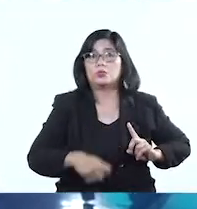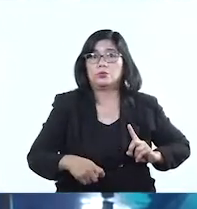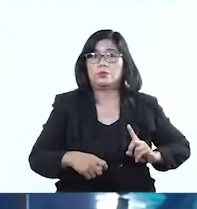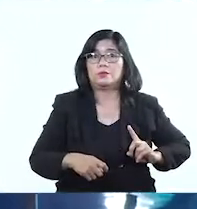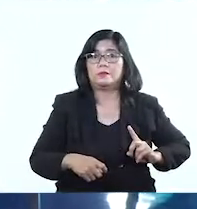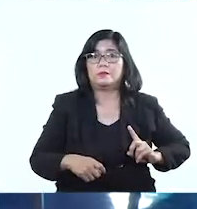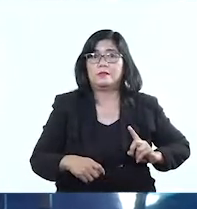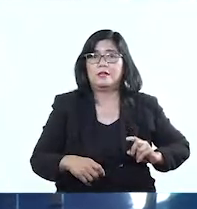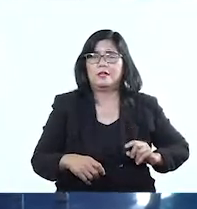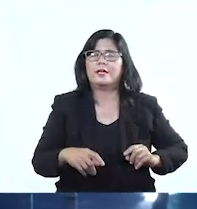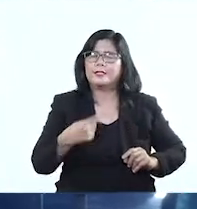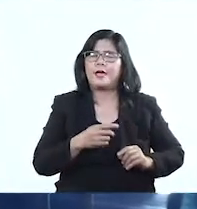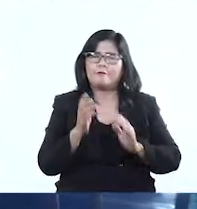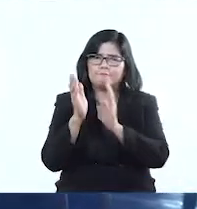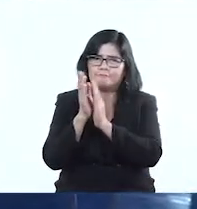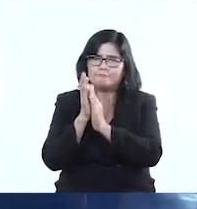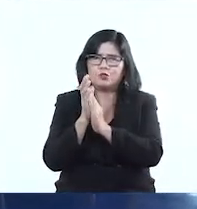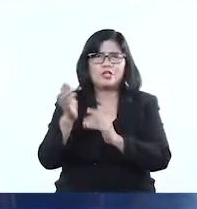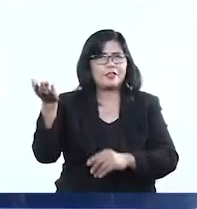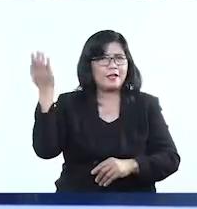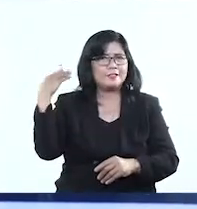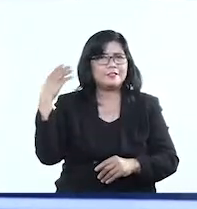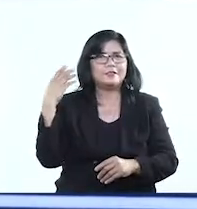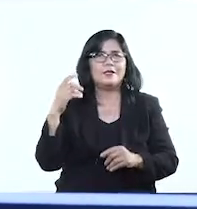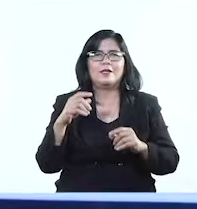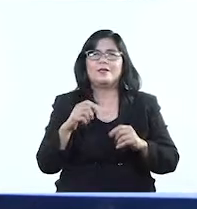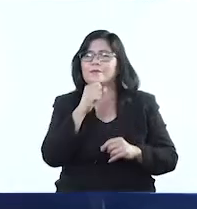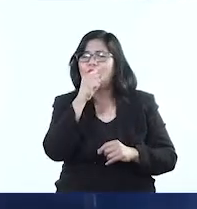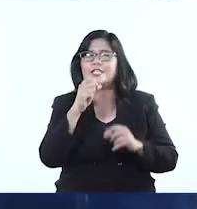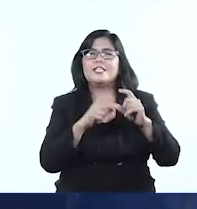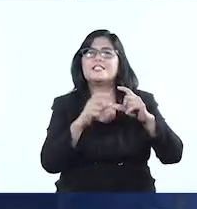Hai yang juga tadi diberkati oleh pujian yang sangat indah dari